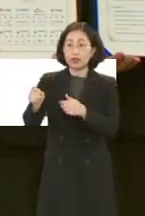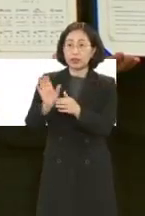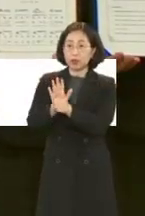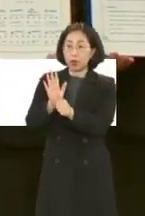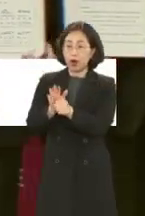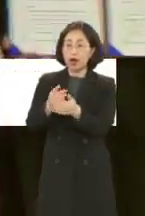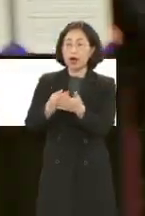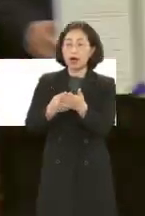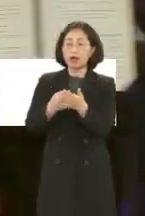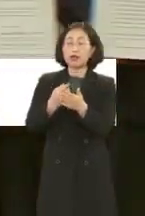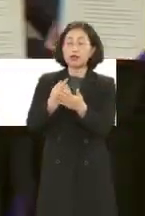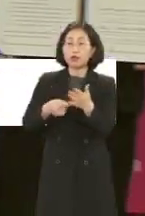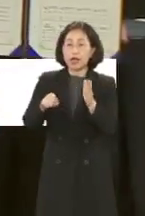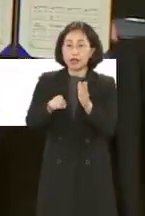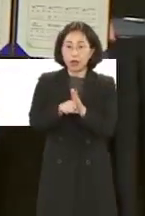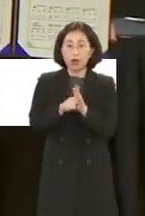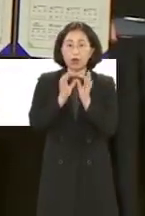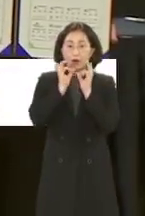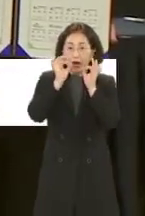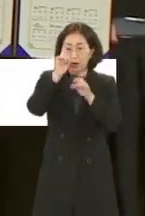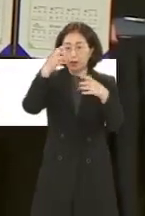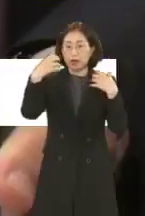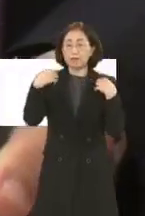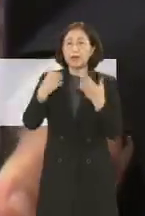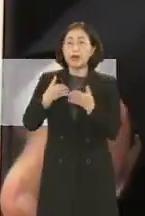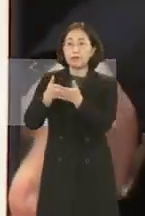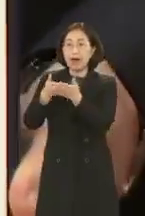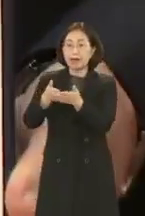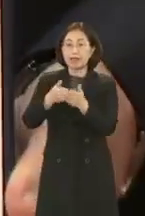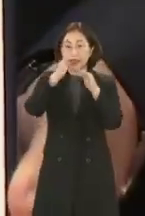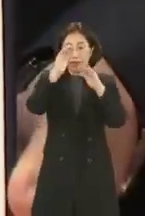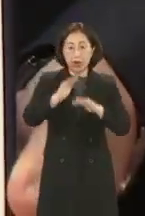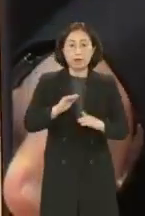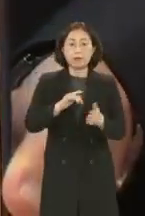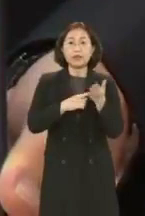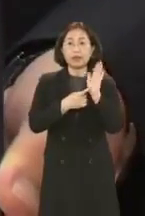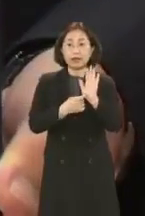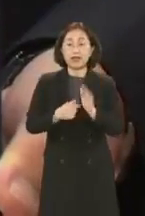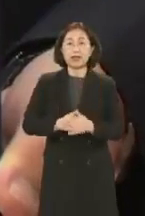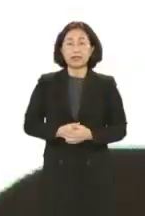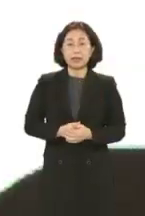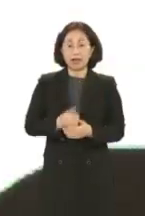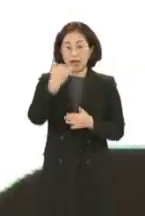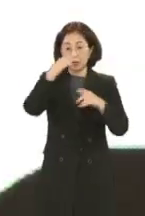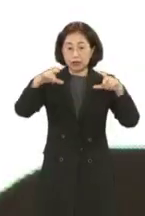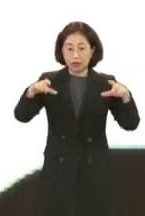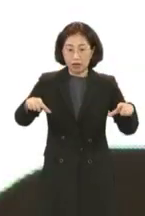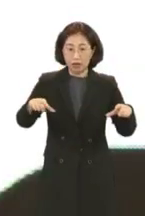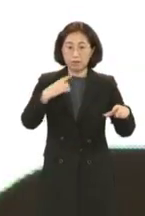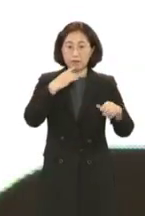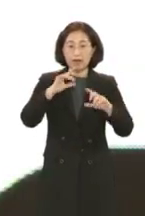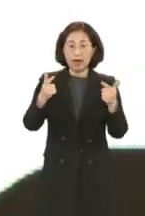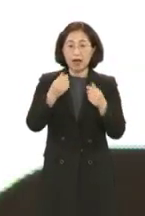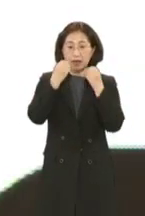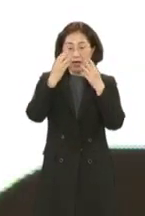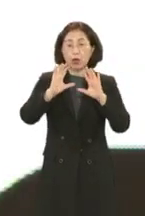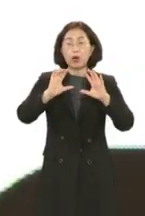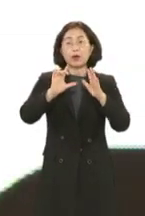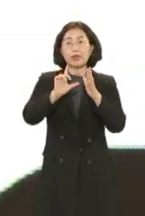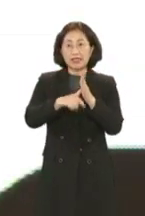각 부처에 적극적인 지원을 요청하는 공동건의문을 채택했습니다. 충청을 뛰어넘어서 새로운 시대를